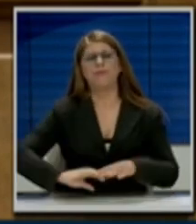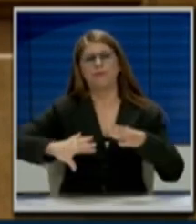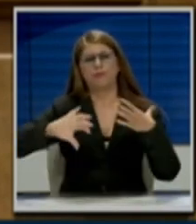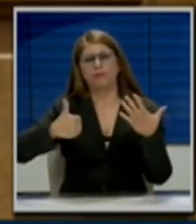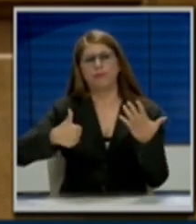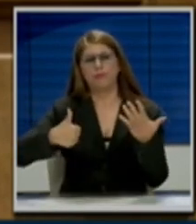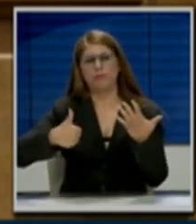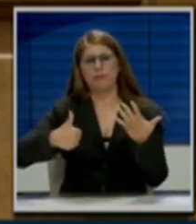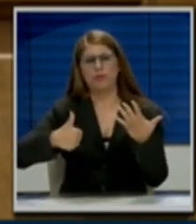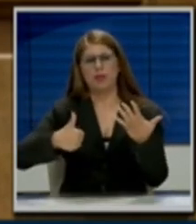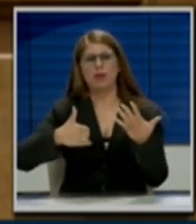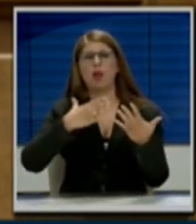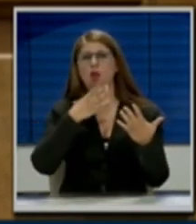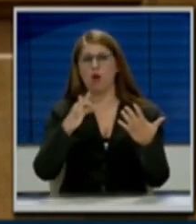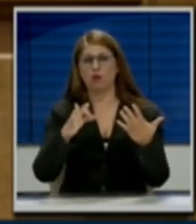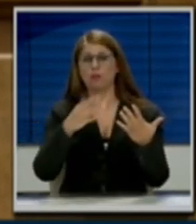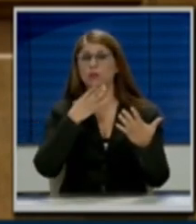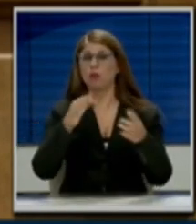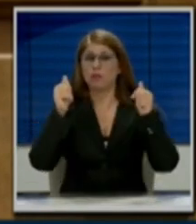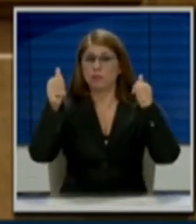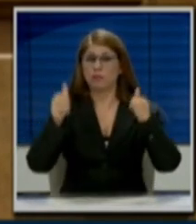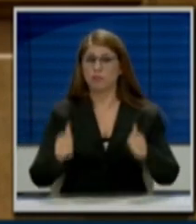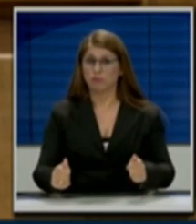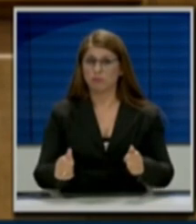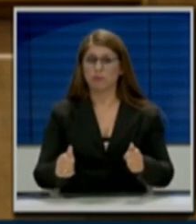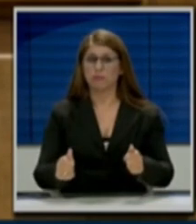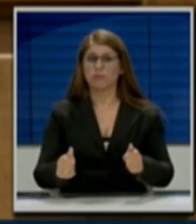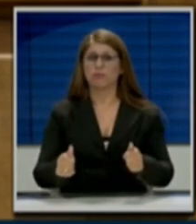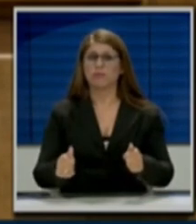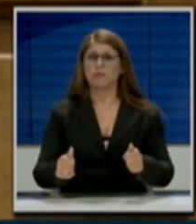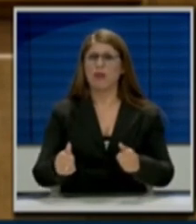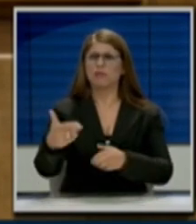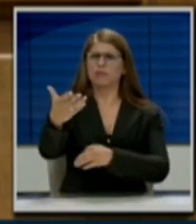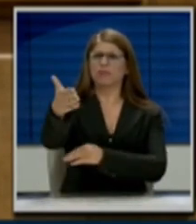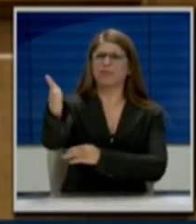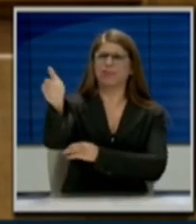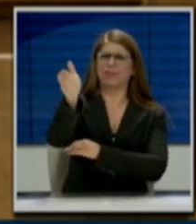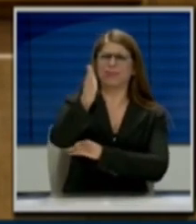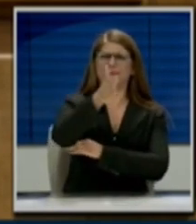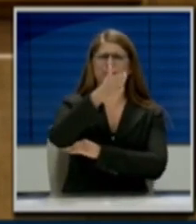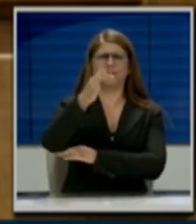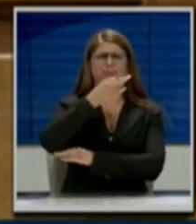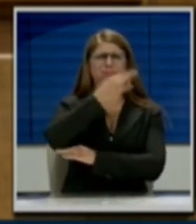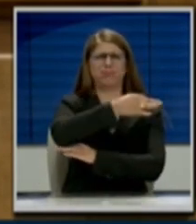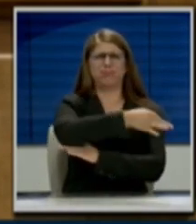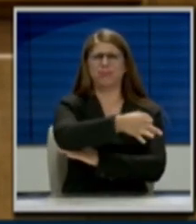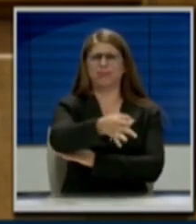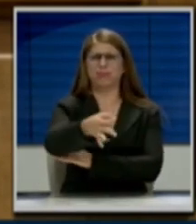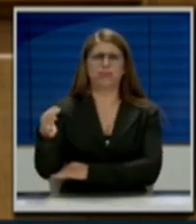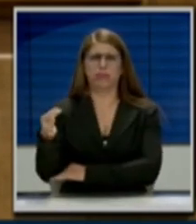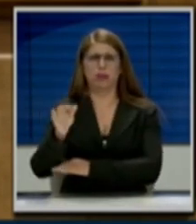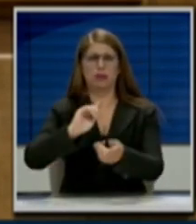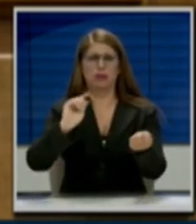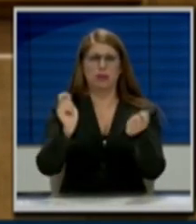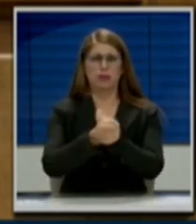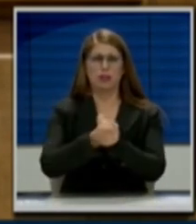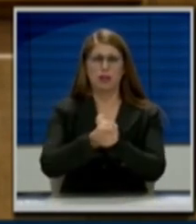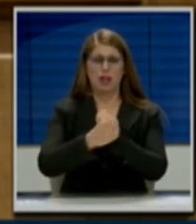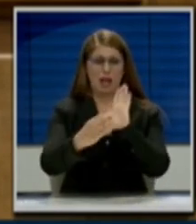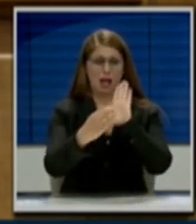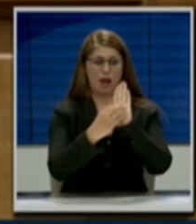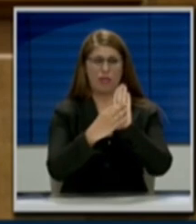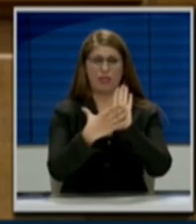λόγος. Γιατί εξαγγέλλετε και κάνετε σημαία σας την αναθεώρηση του άρθρου 16 του